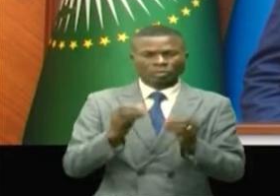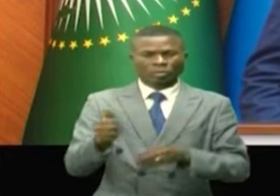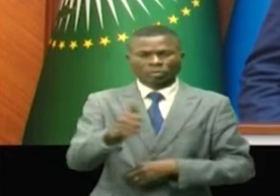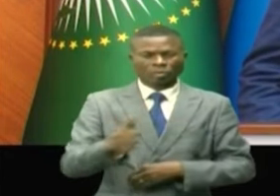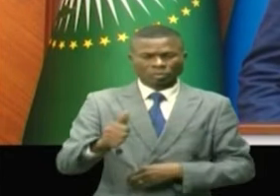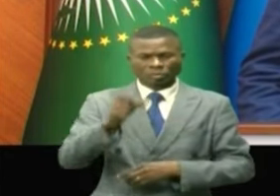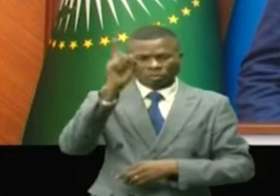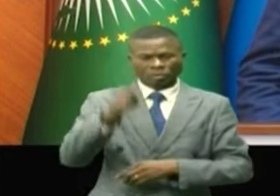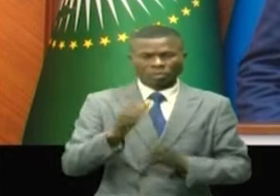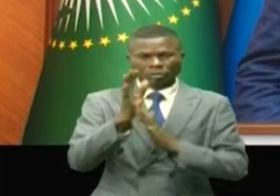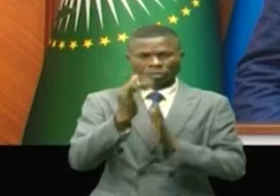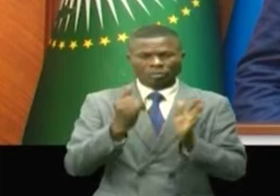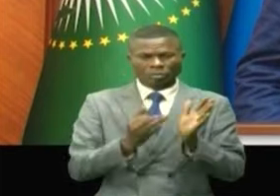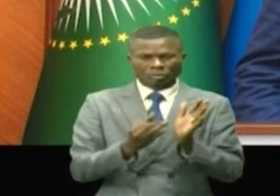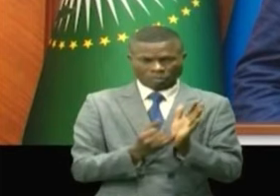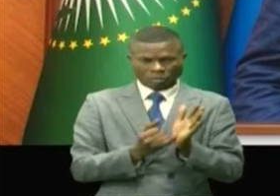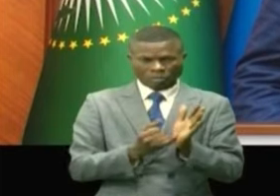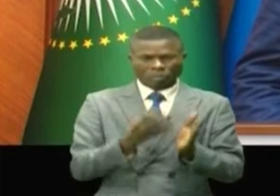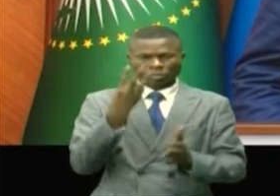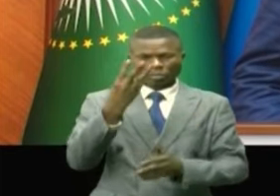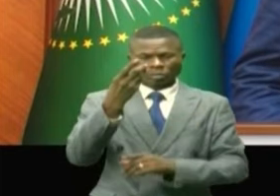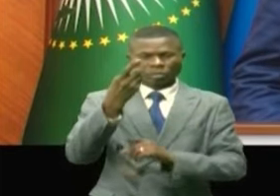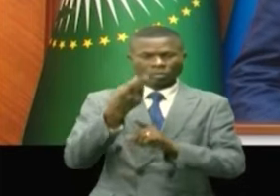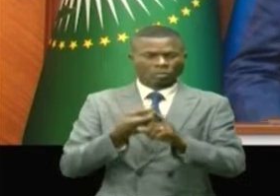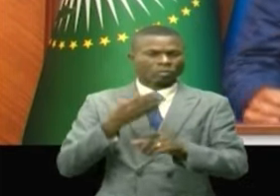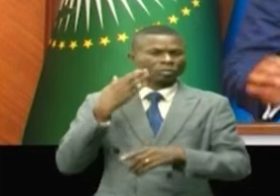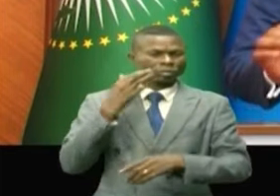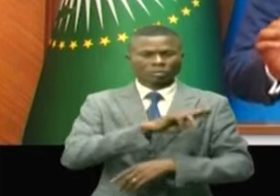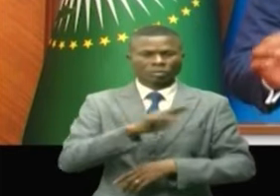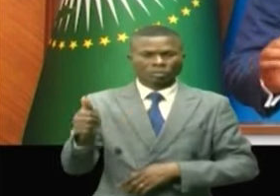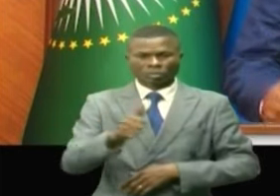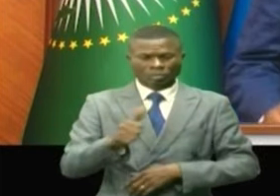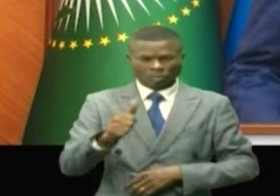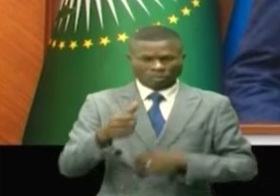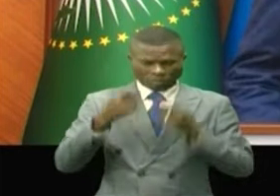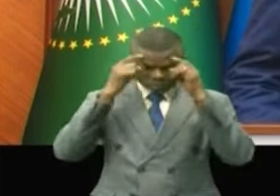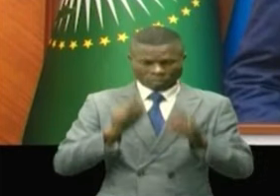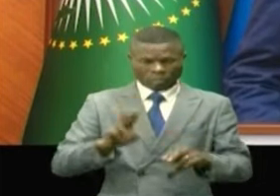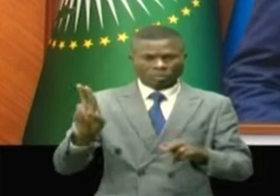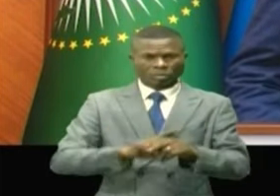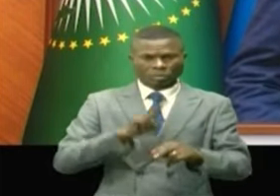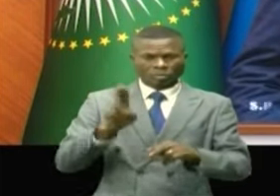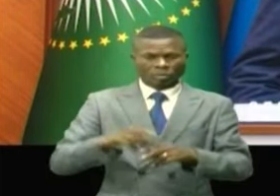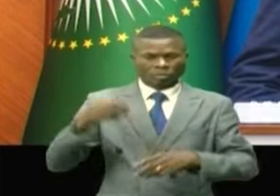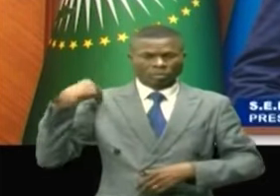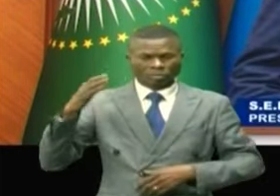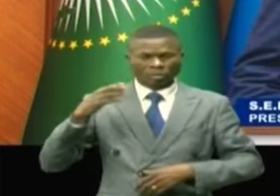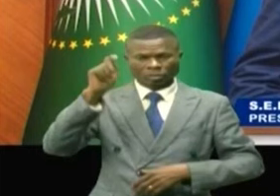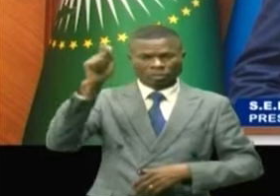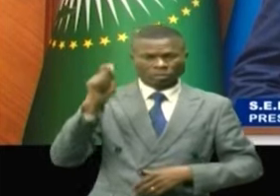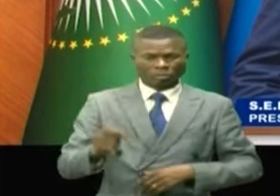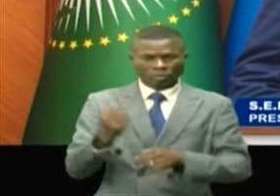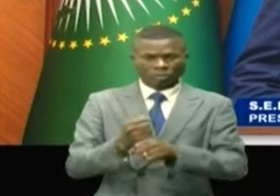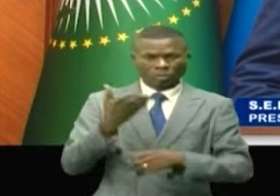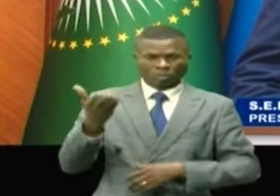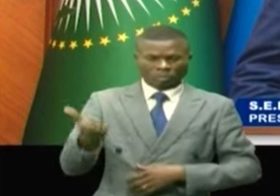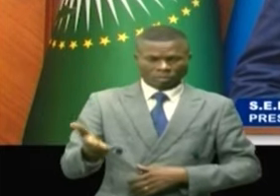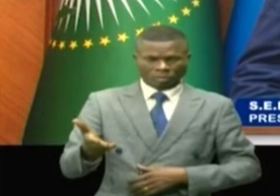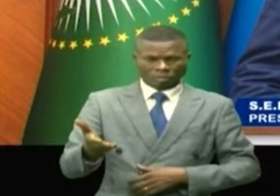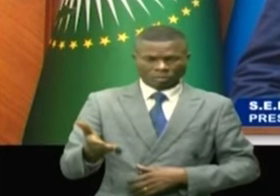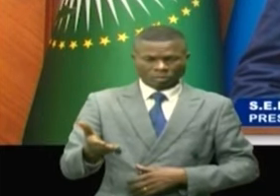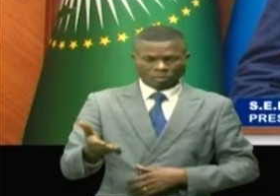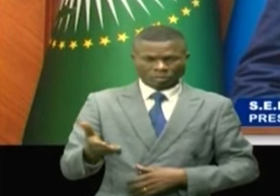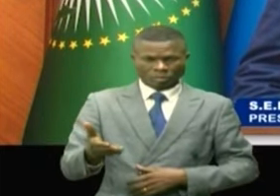21/016 du 3 mai 2021 portant mesure d'application de l'état de siège il va